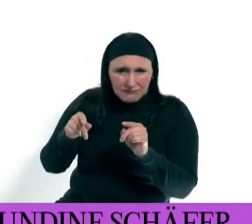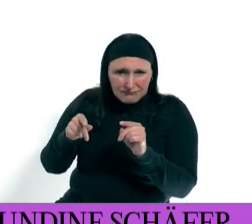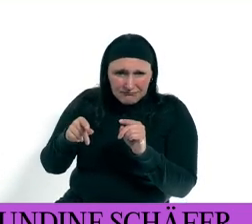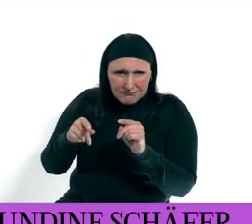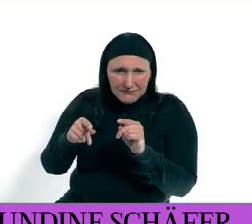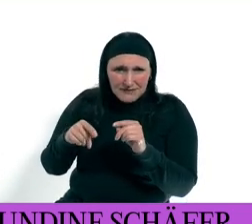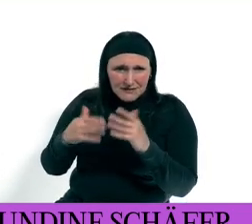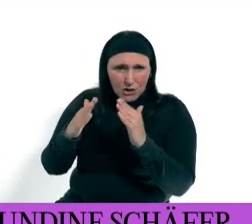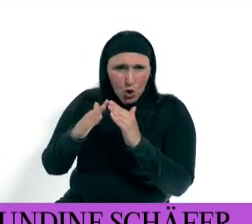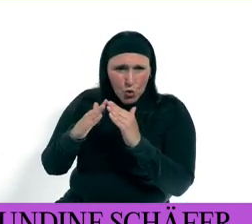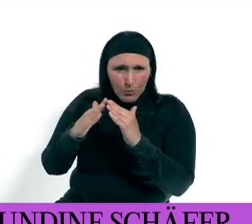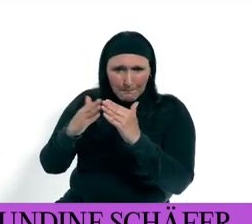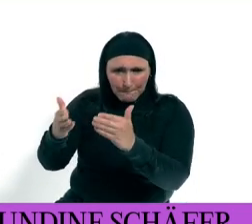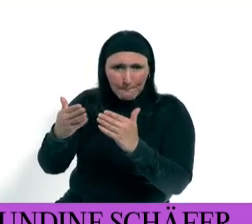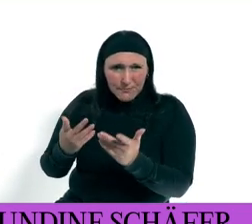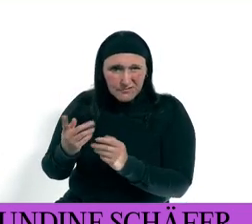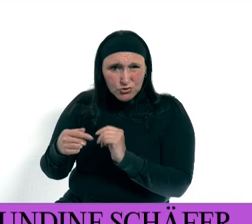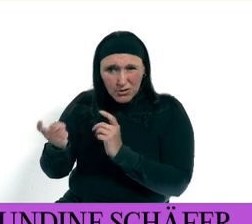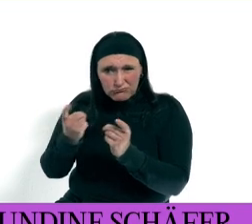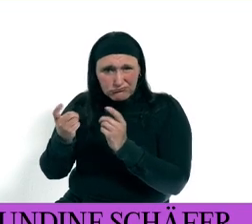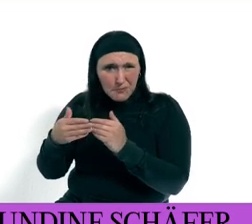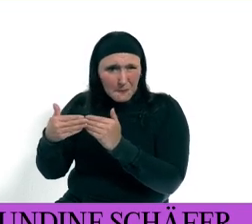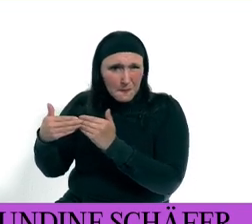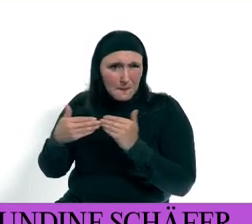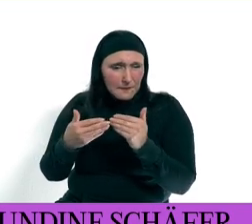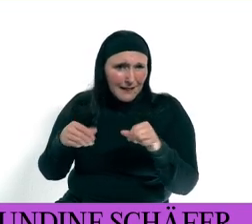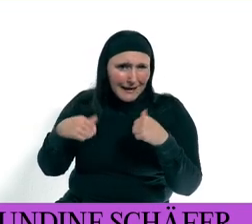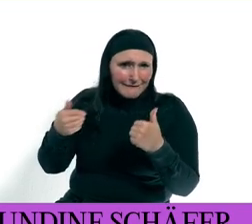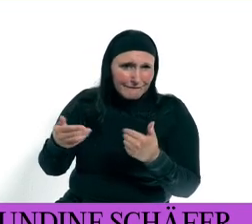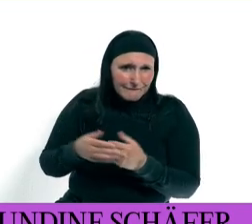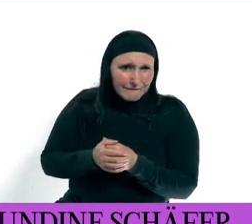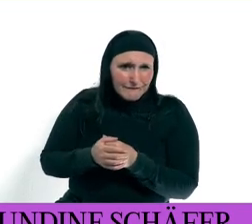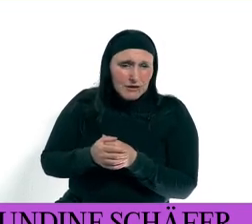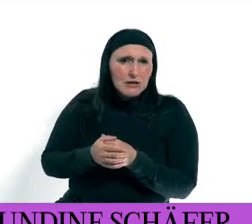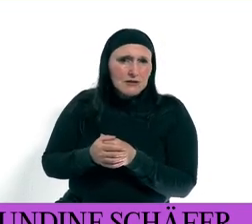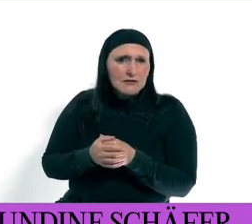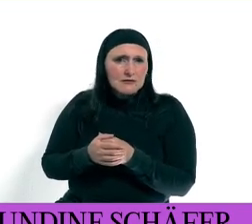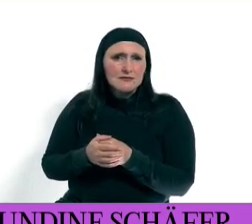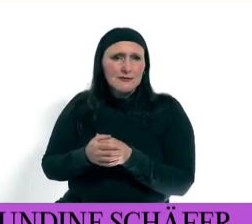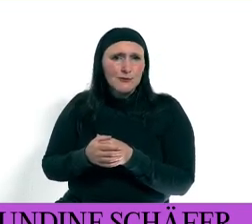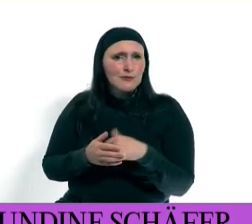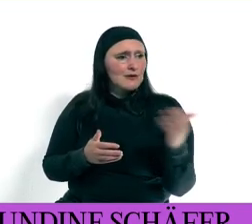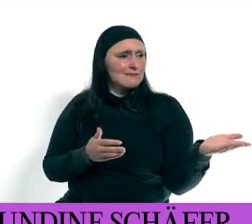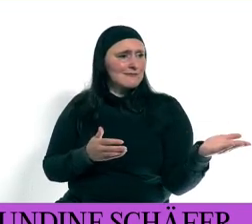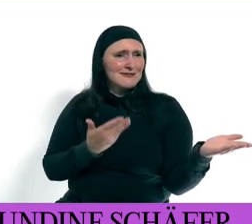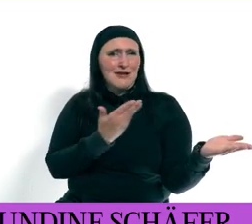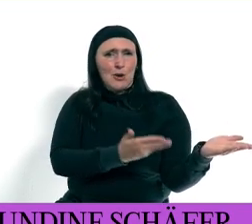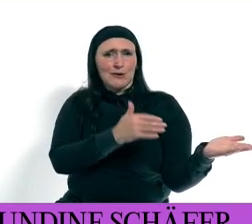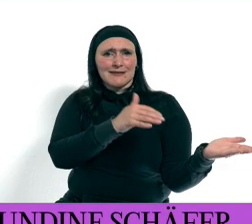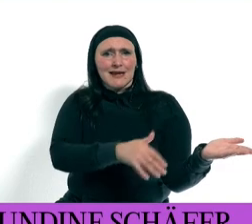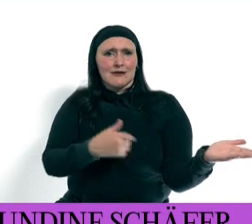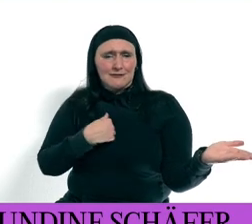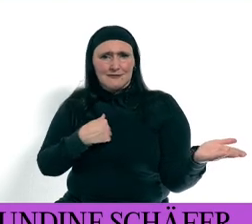dringen, wenn man so will, um, also es lässt mich denken, dass es vielleicht eine spannende Sache wäre, auch in ein Shoppingcenter